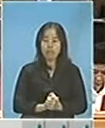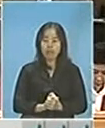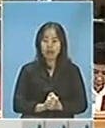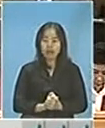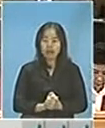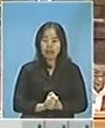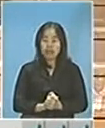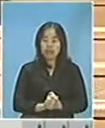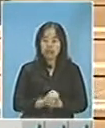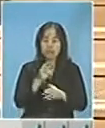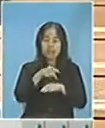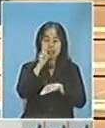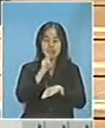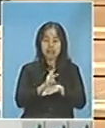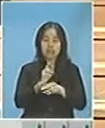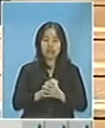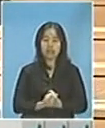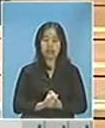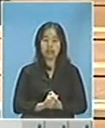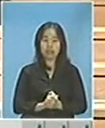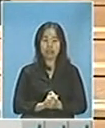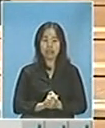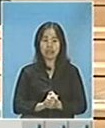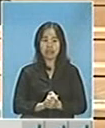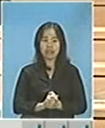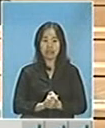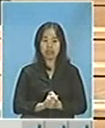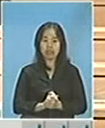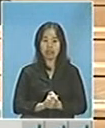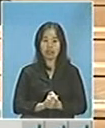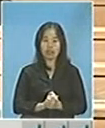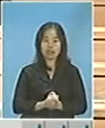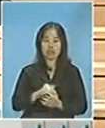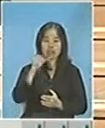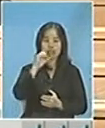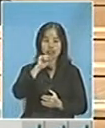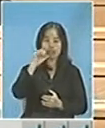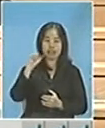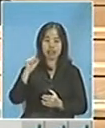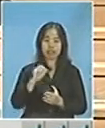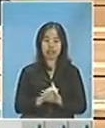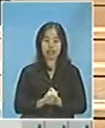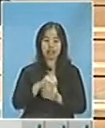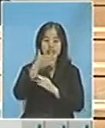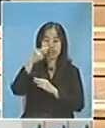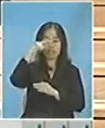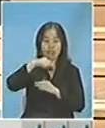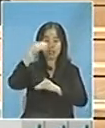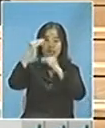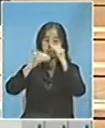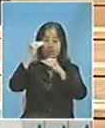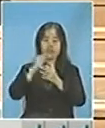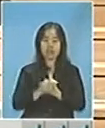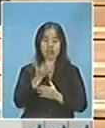กราบเรียนท่านประธานสภาที่เคารพพันโทสินทบแก้วิจิตรสมาชิกสภาผู้แทนราษฎรจังหวัดนครปฐมพรรคชาติไทยพัฒนาขอเสนอราย